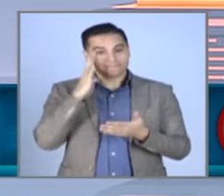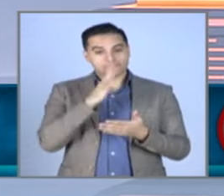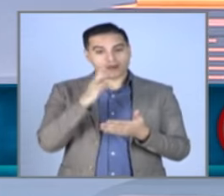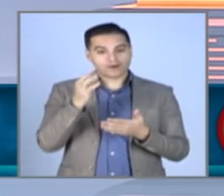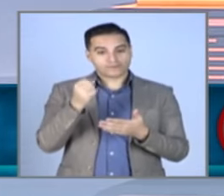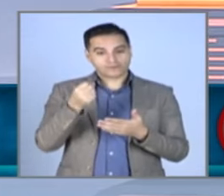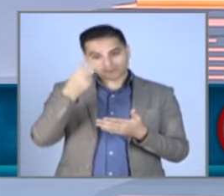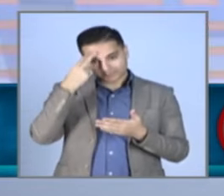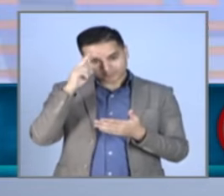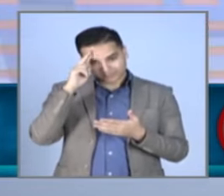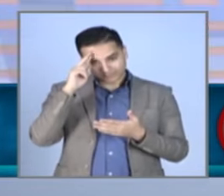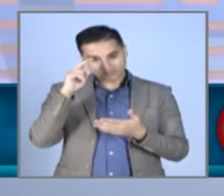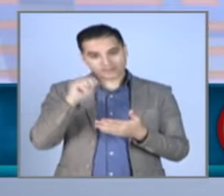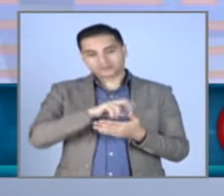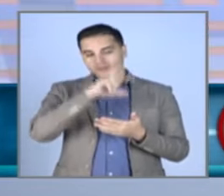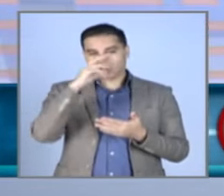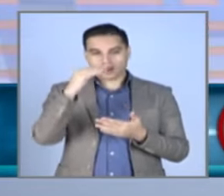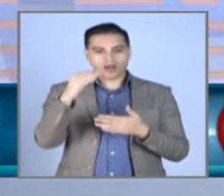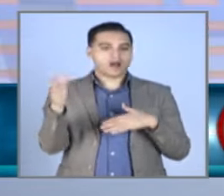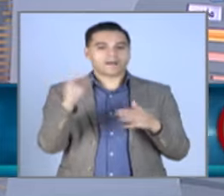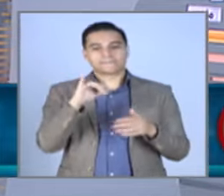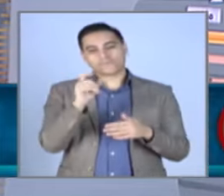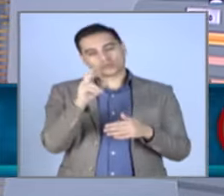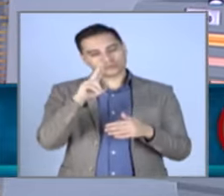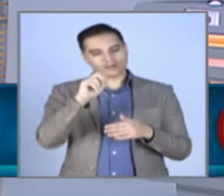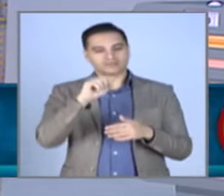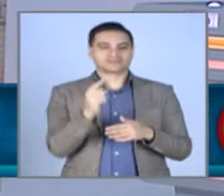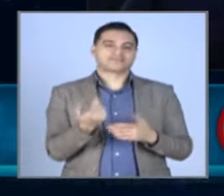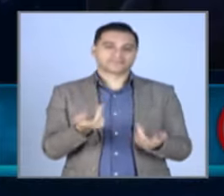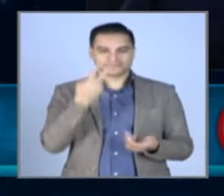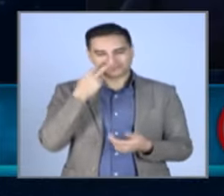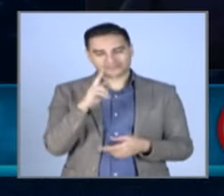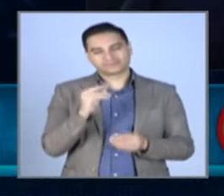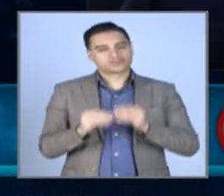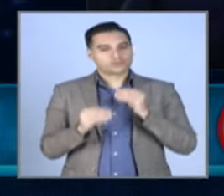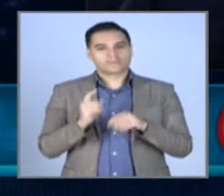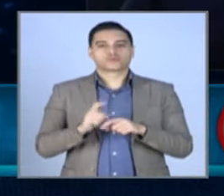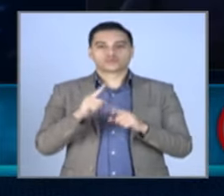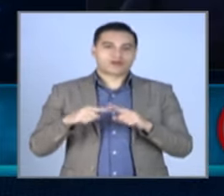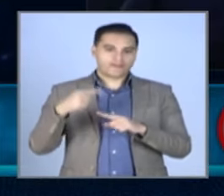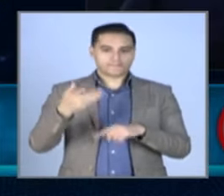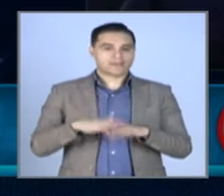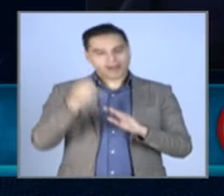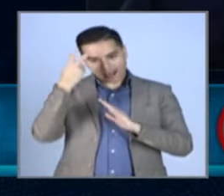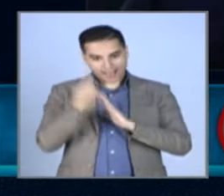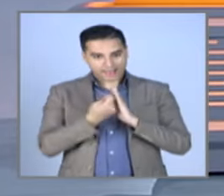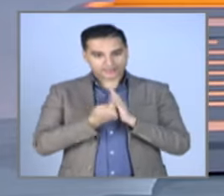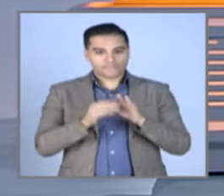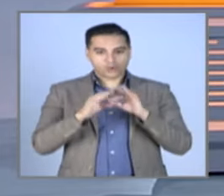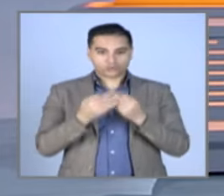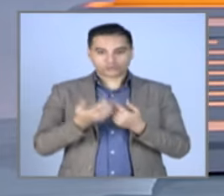لمين؟ صلاح منتصر. لصلاح منتصر. هارد لك. السؤال اللي جاي في الأدب عيلة